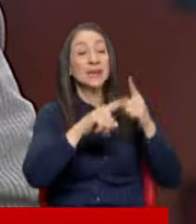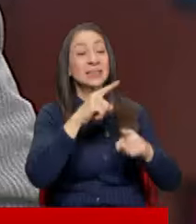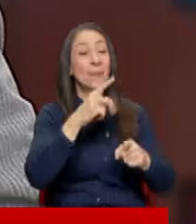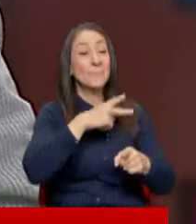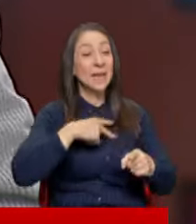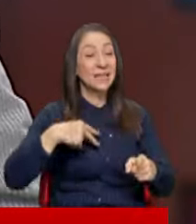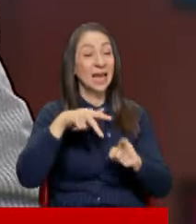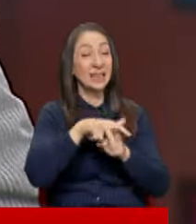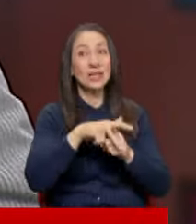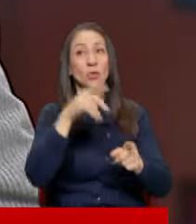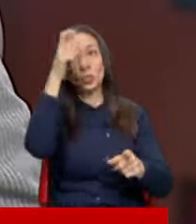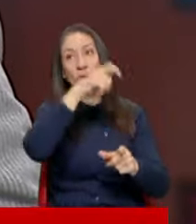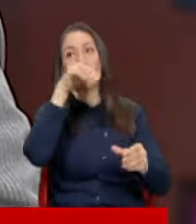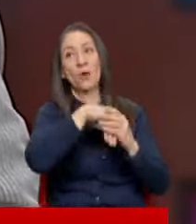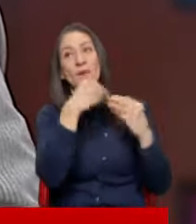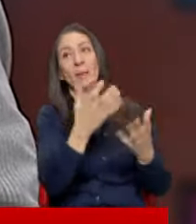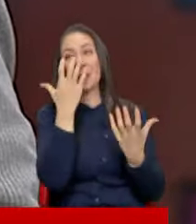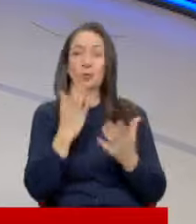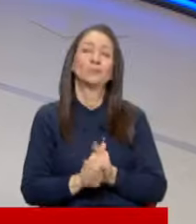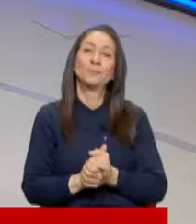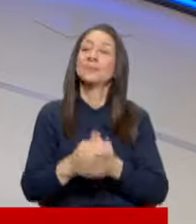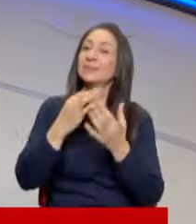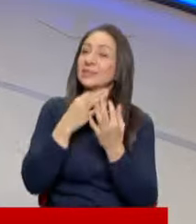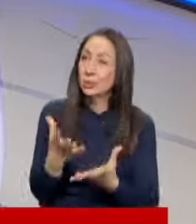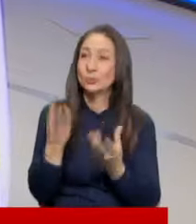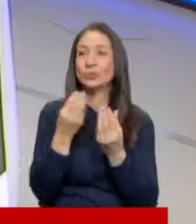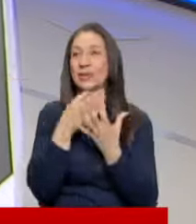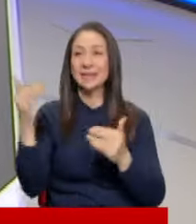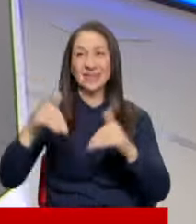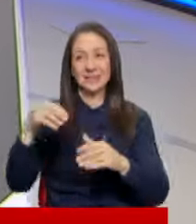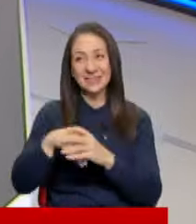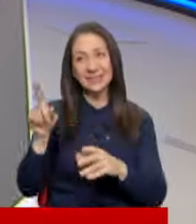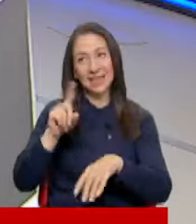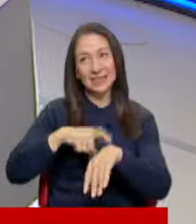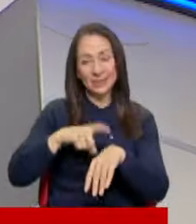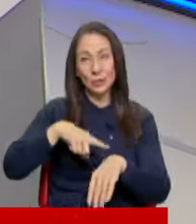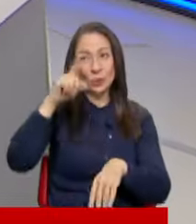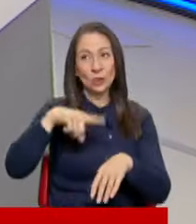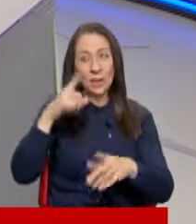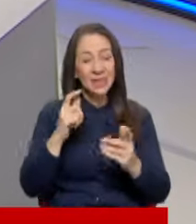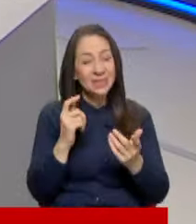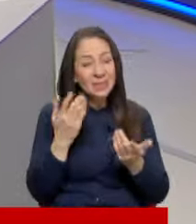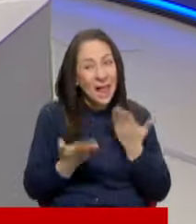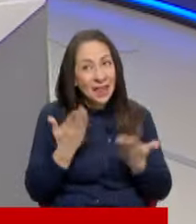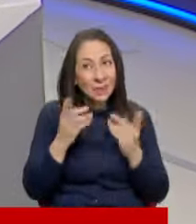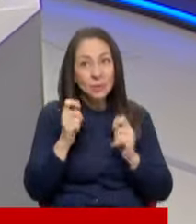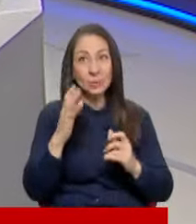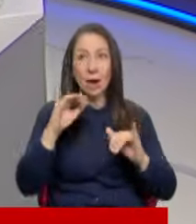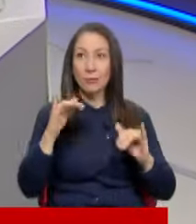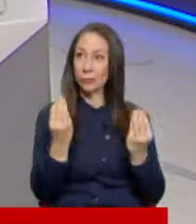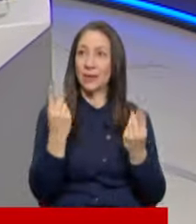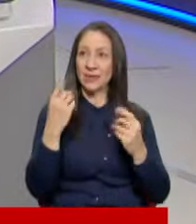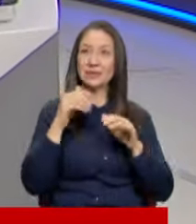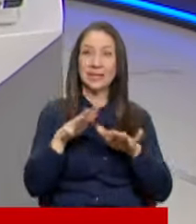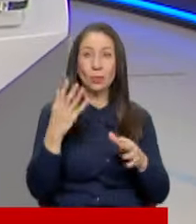kıratına Türkiye'de oy vermelerini bekliyorum efendim Teşekkür ederim çok sağ olun geldiğiniz Çağlar saatte gündemi değerlendirdik hararetli bir yayın